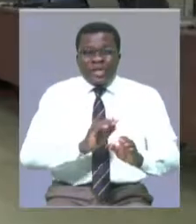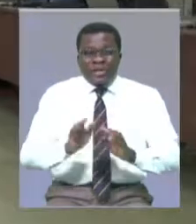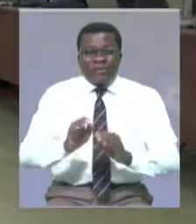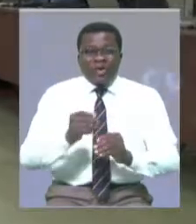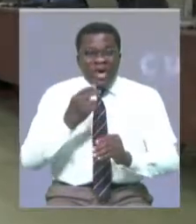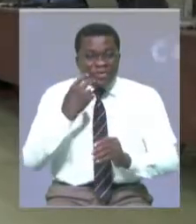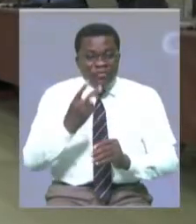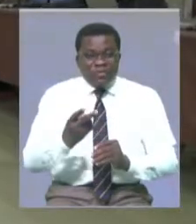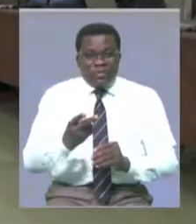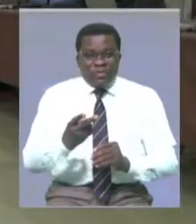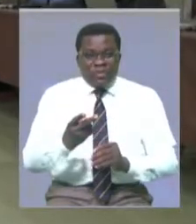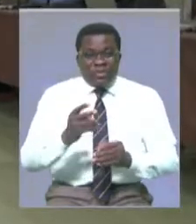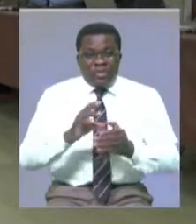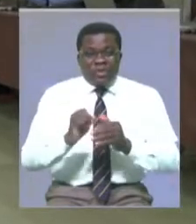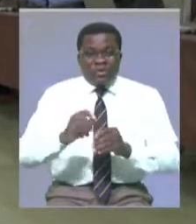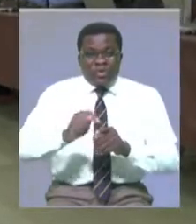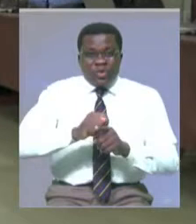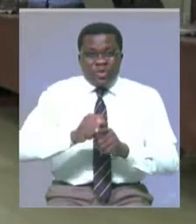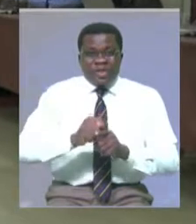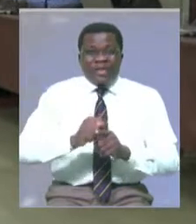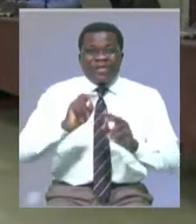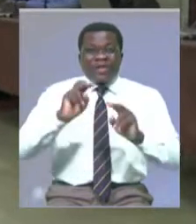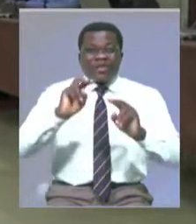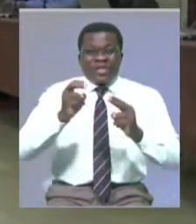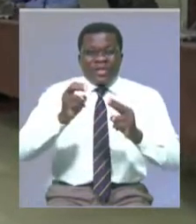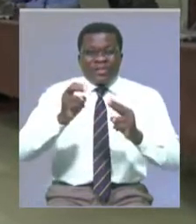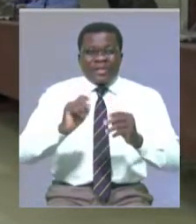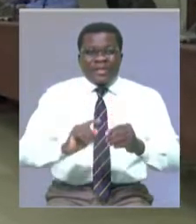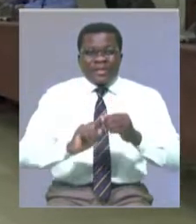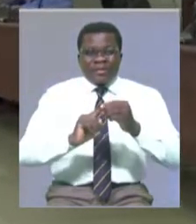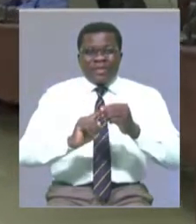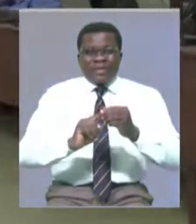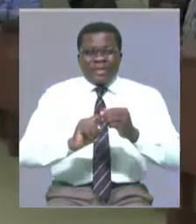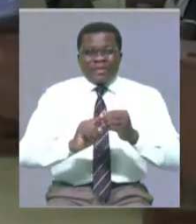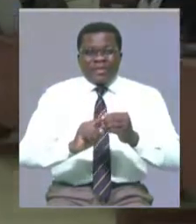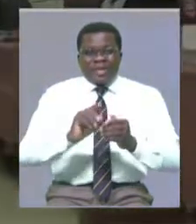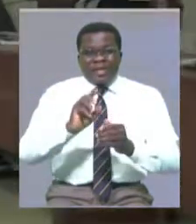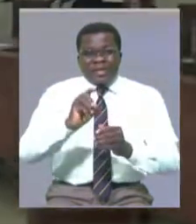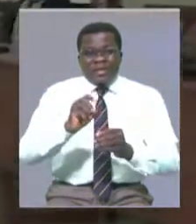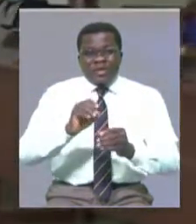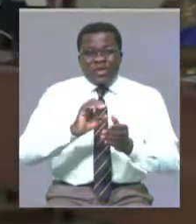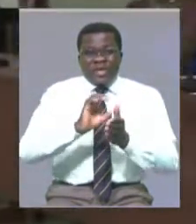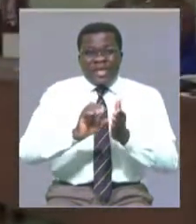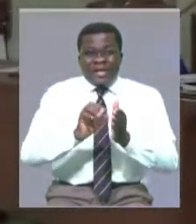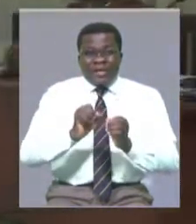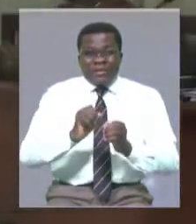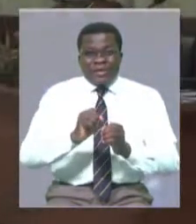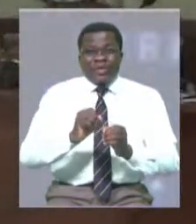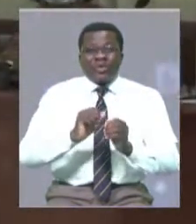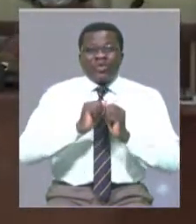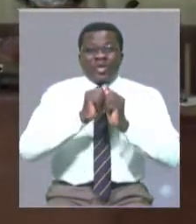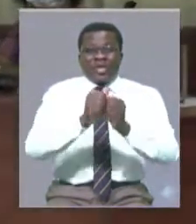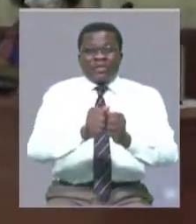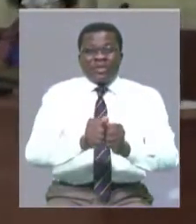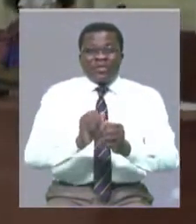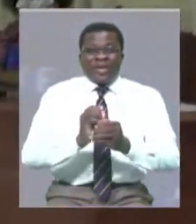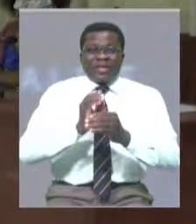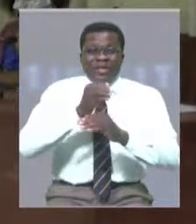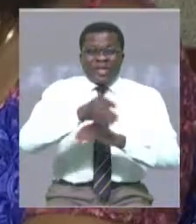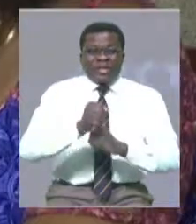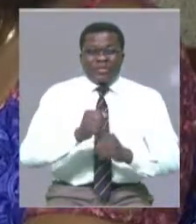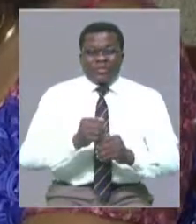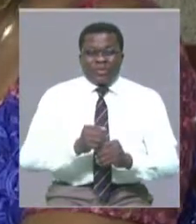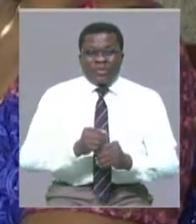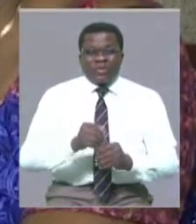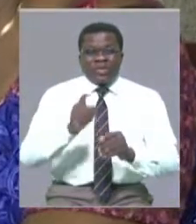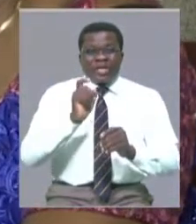en vue de traiter une thématique, et notamment pour le DP, c'est la thématique de l'accompagnement de la transition